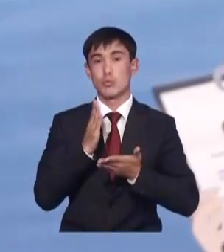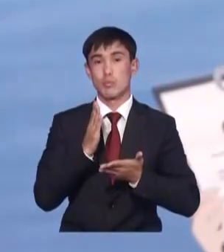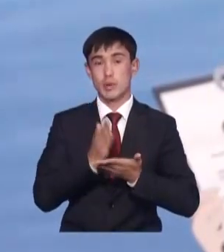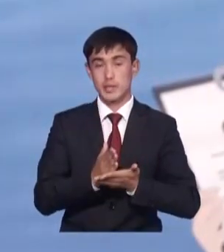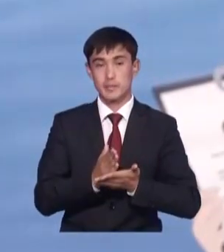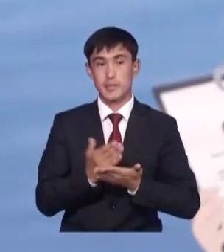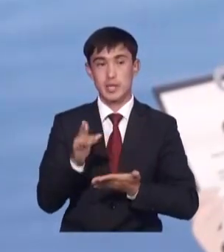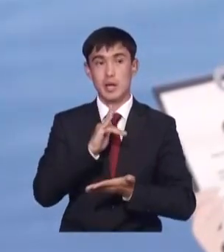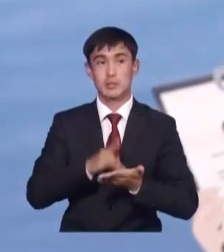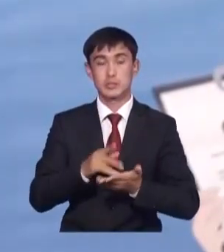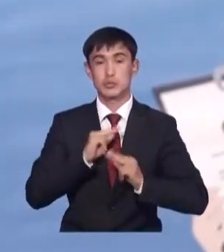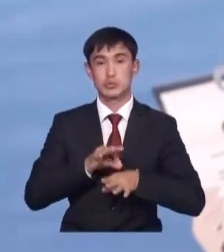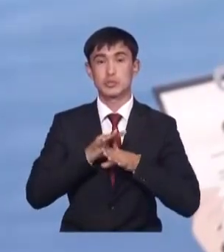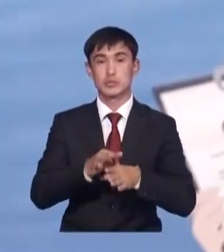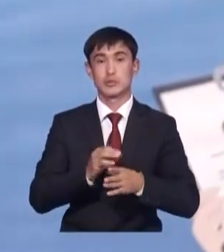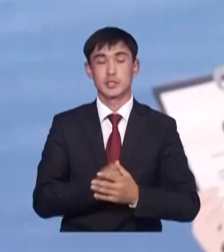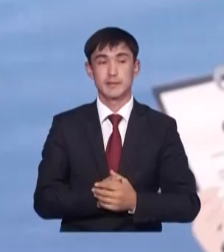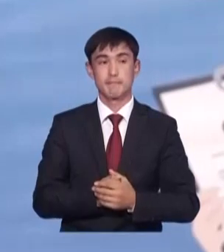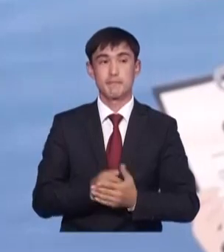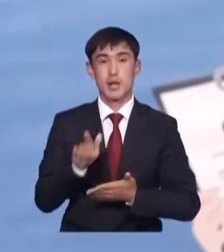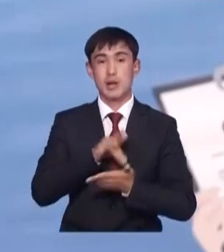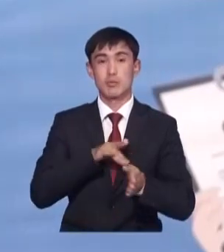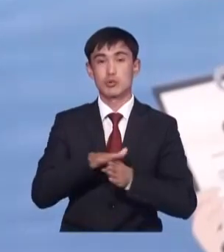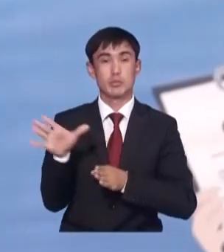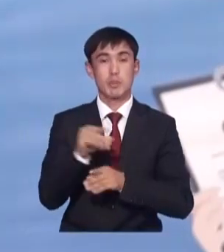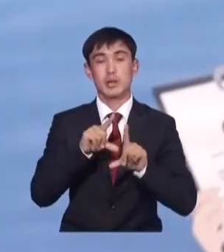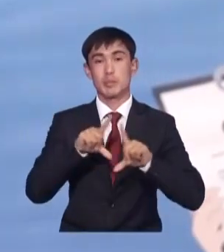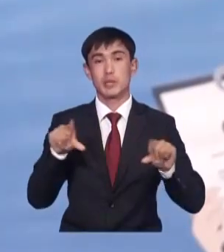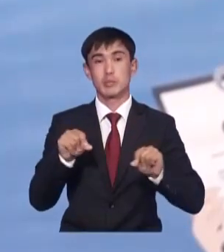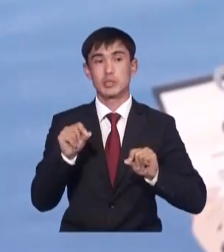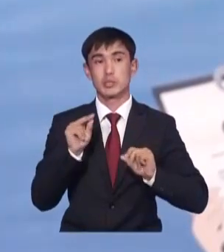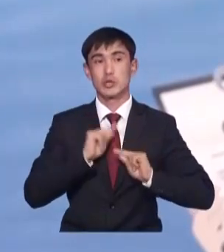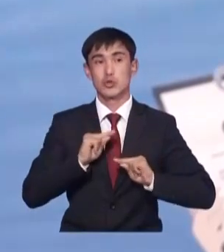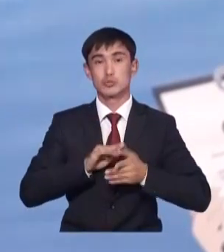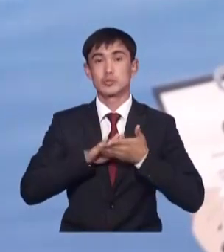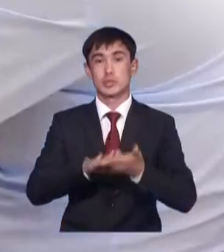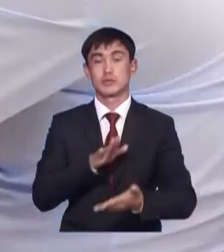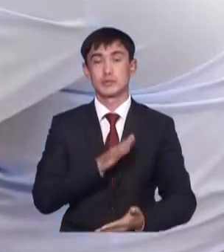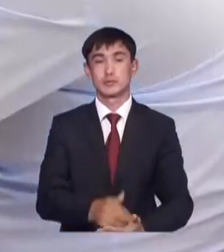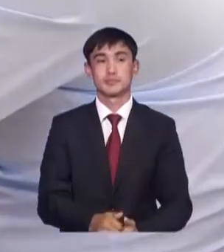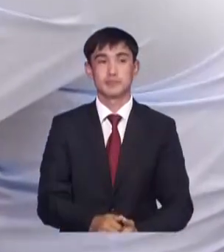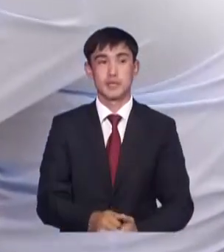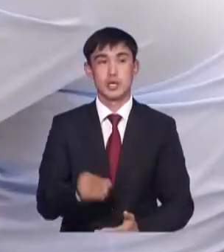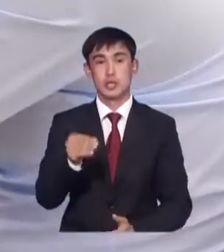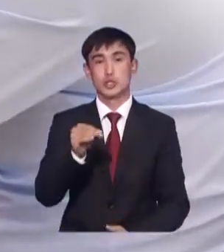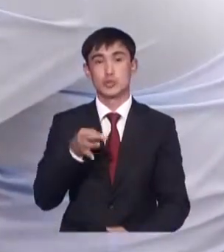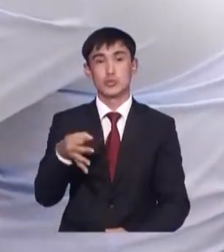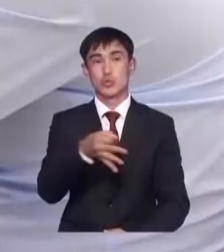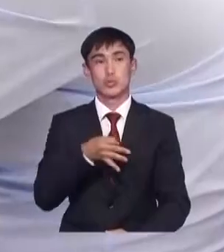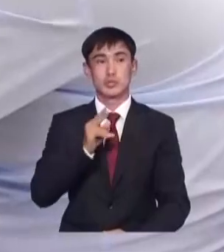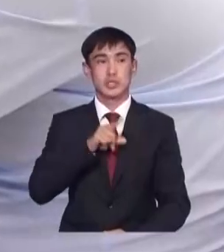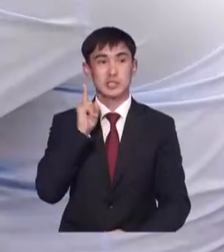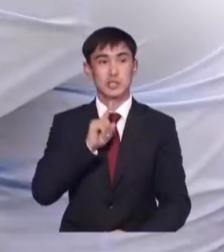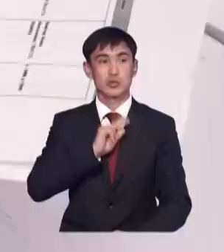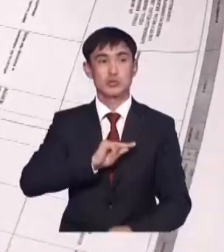қазірге қаламызда жұмыстар атқарылып жатыр. Қала бойынша барлық мекемелерден жұмыс орындары түсіп жатыр. Жетісу облысында жастарды жұмыспен